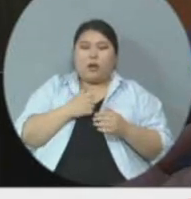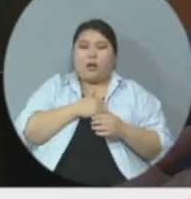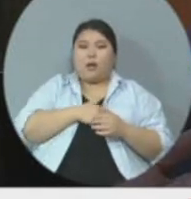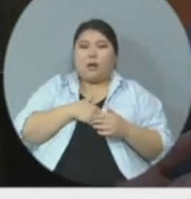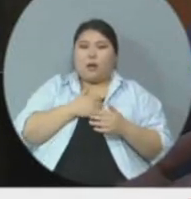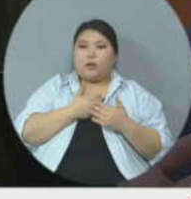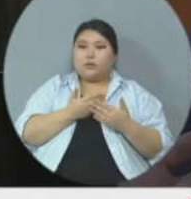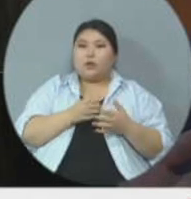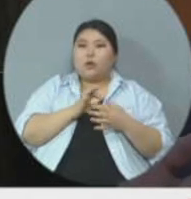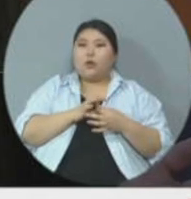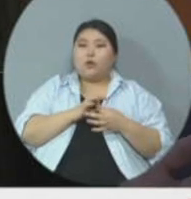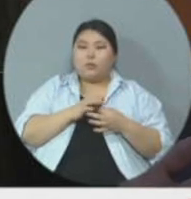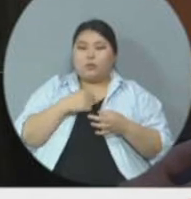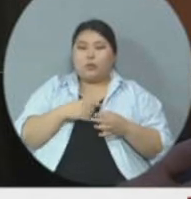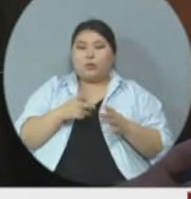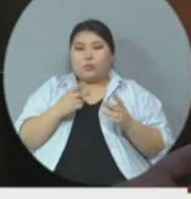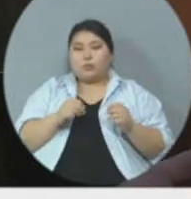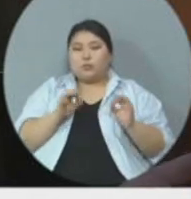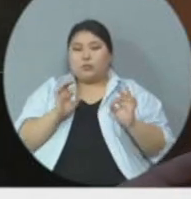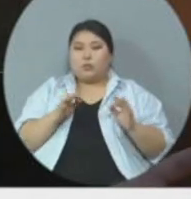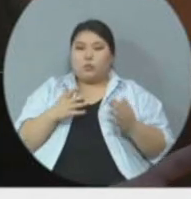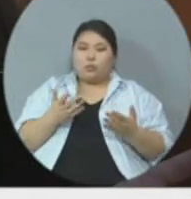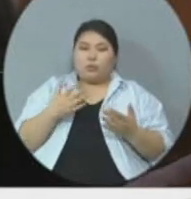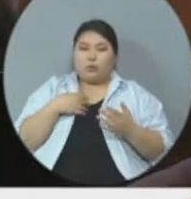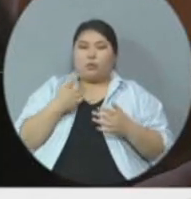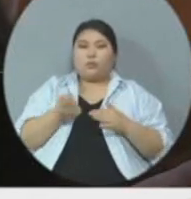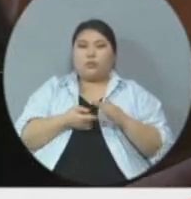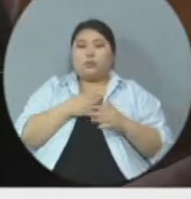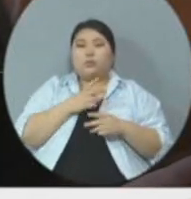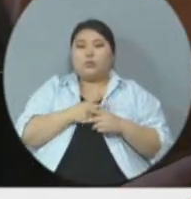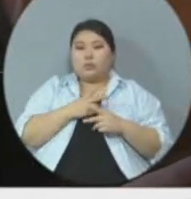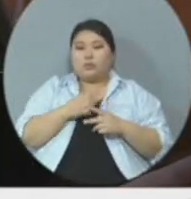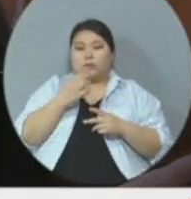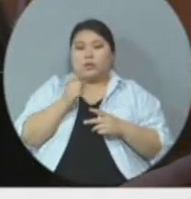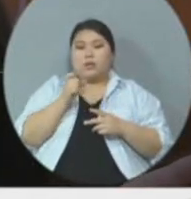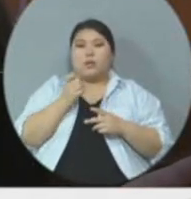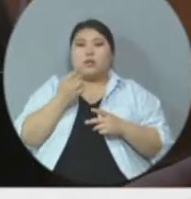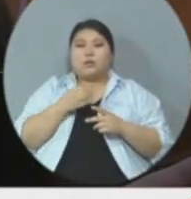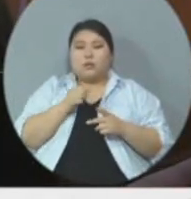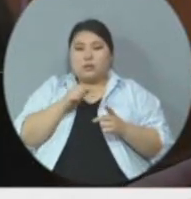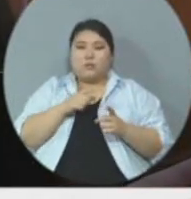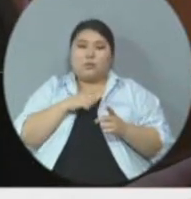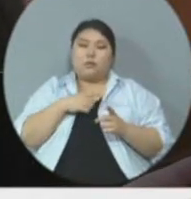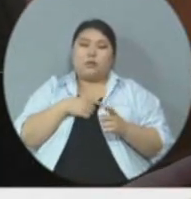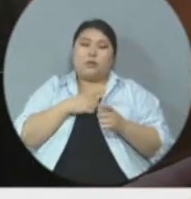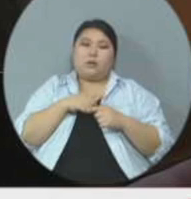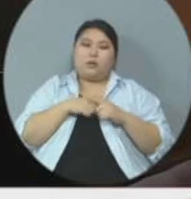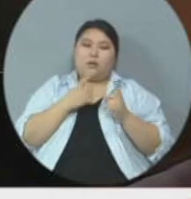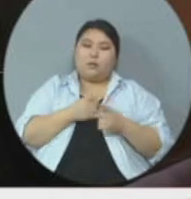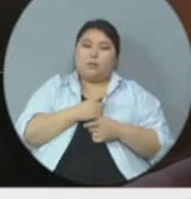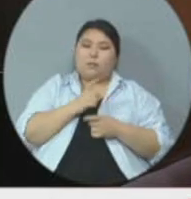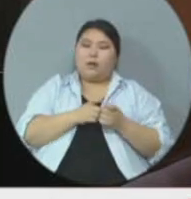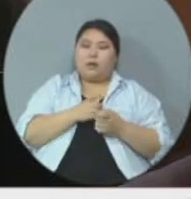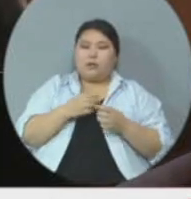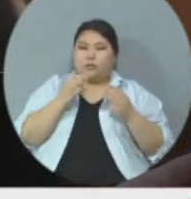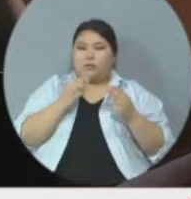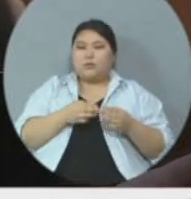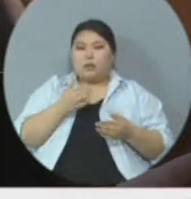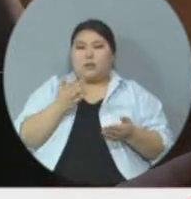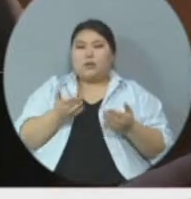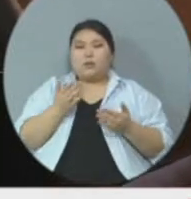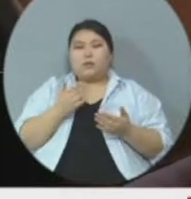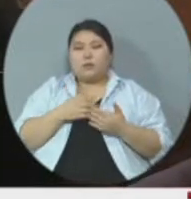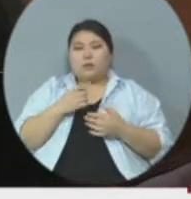асуудлыг оруулж ирэх үгүй юу? Энэ зөв үү? За, мөн одоо үндсэн хуулийн цэцэд өөрө хэрэг маргааныг хяналт шийдвэрлэх айлал хэрэг маргааныг